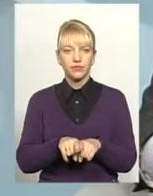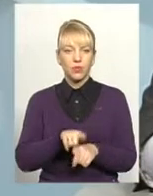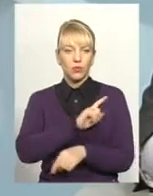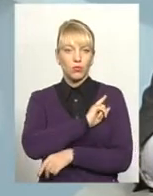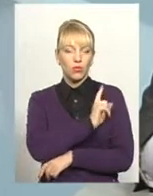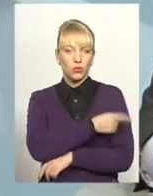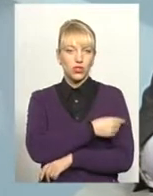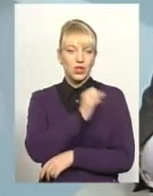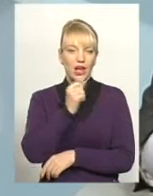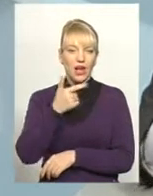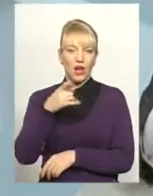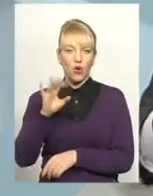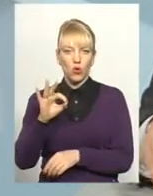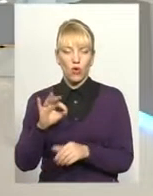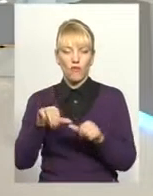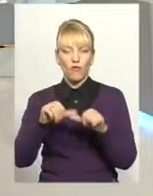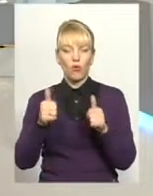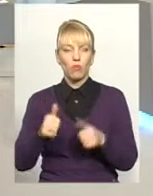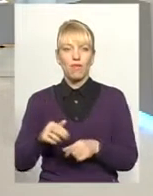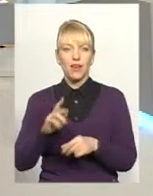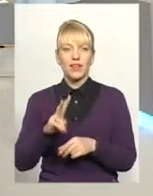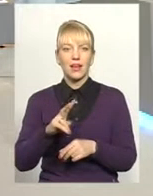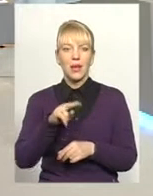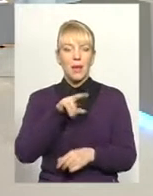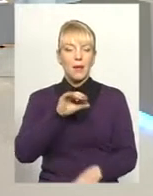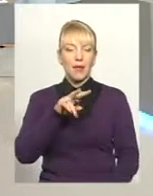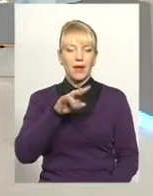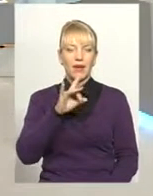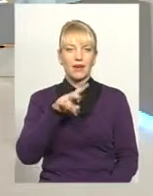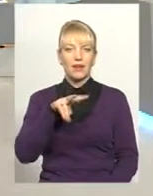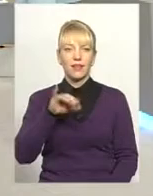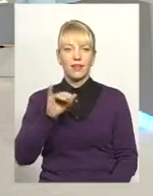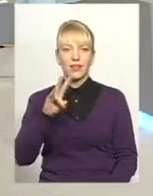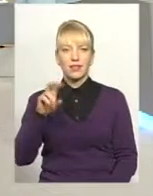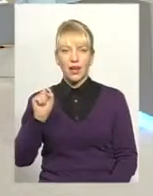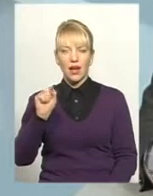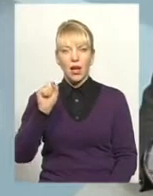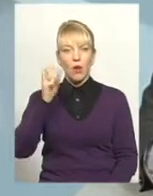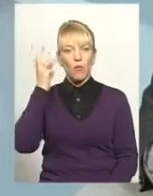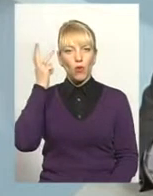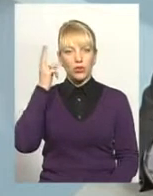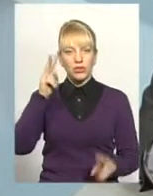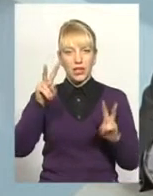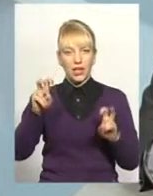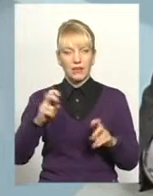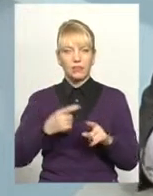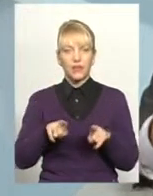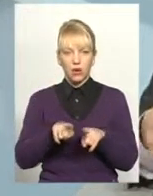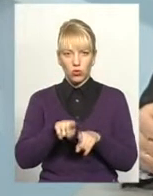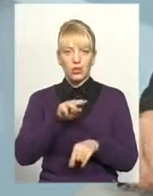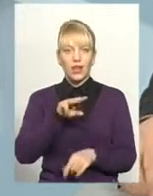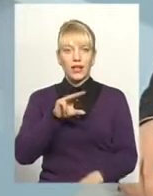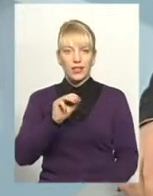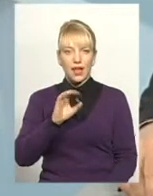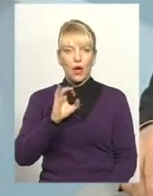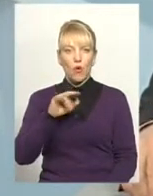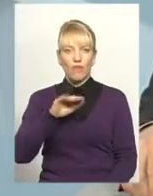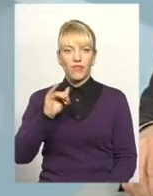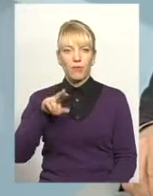потужні агроформування, такі як Перлина Поділля, теж в Теофіполі. Були